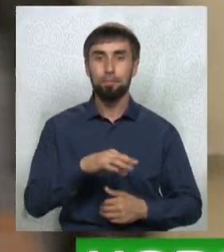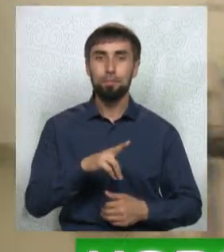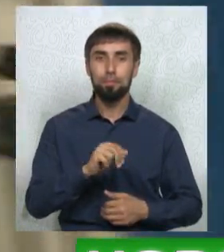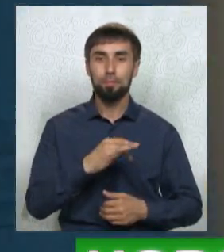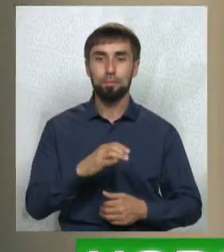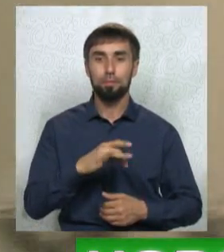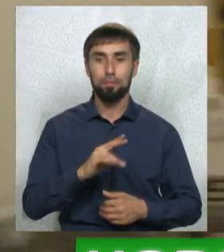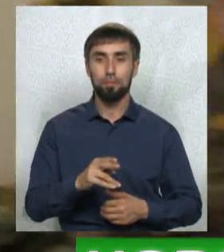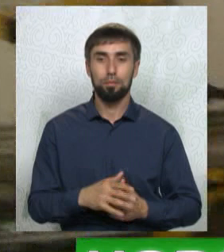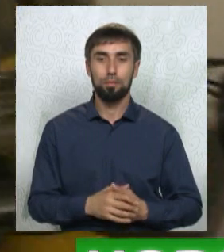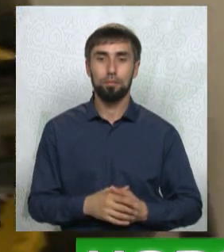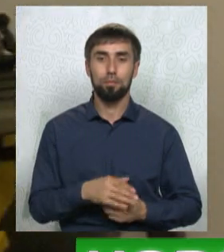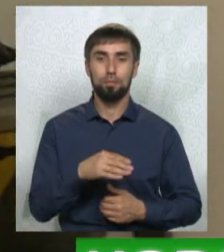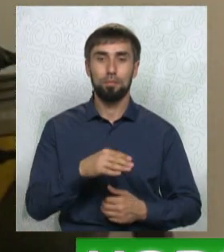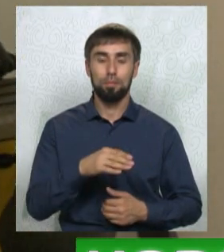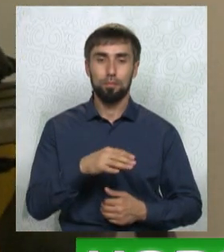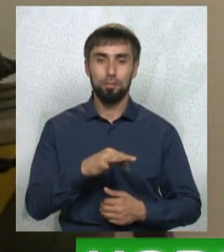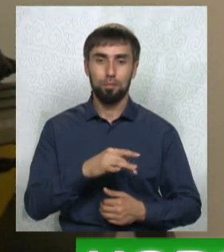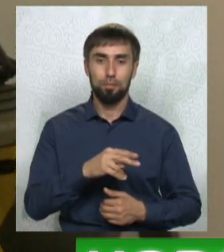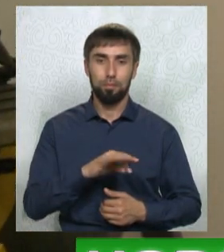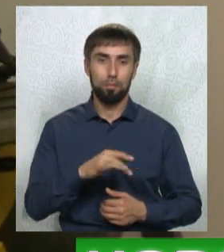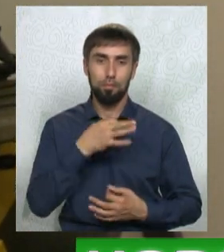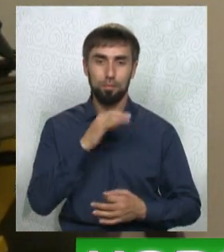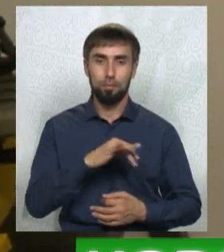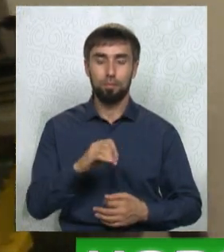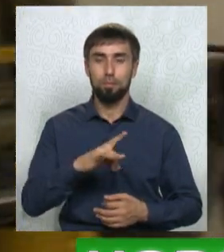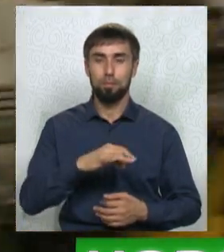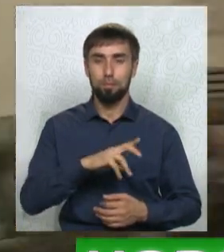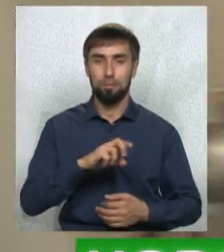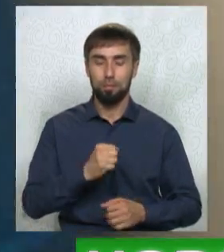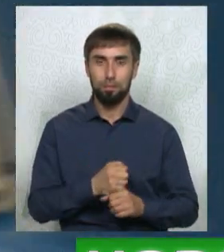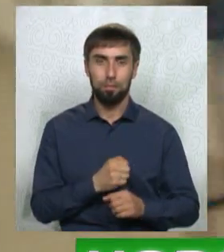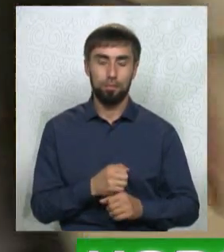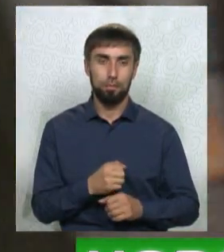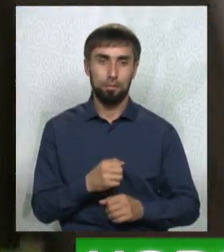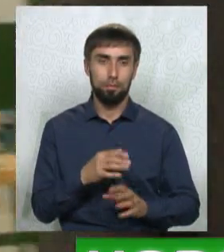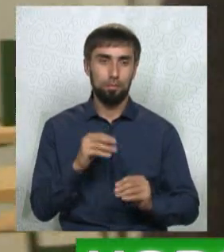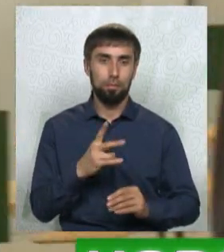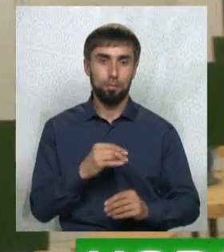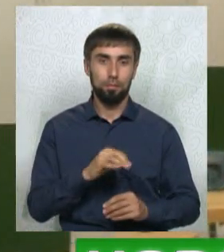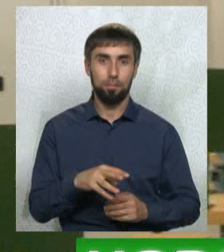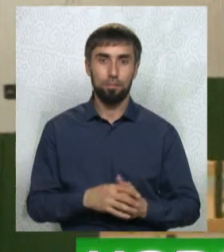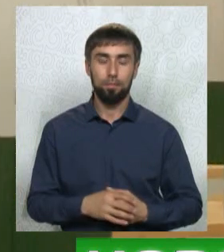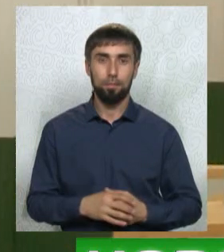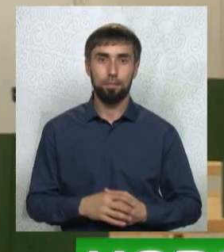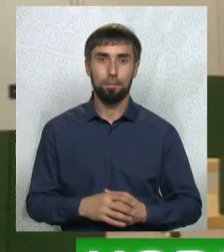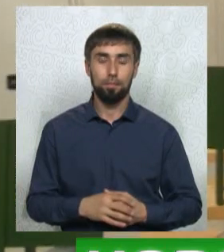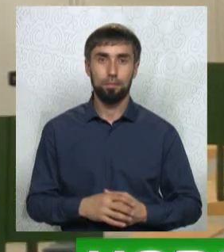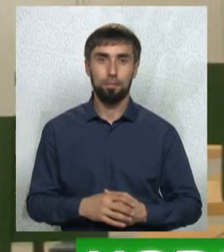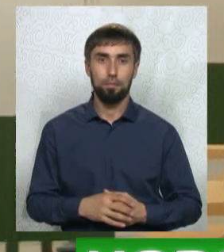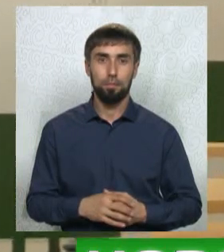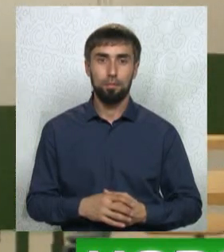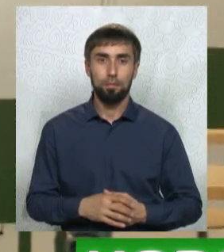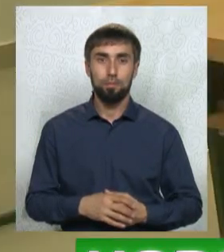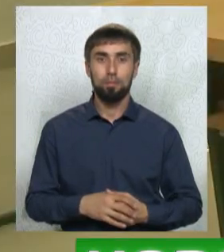станок. Точится любое изделие. Как и резьбу нарезает, так и все на нем. Ну, токарный станок он,